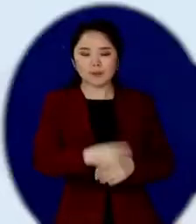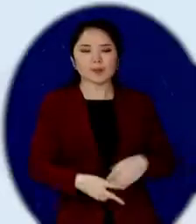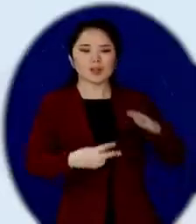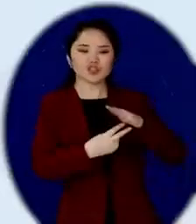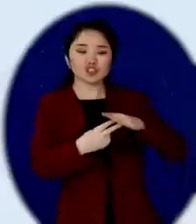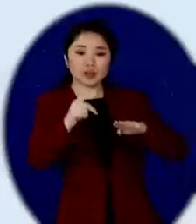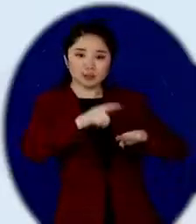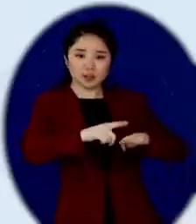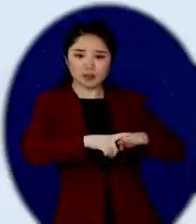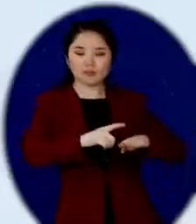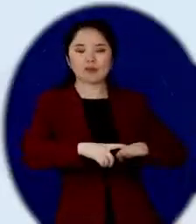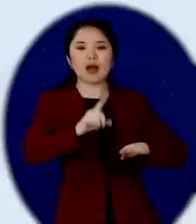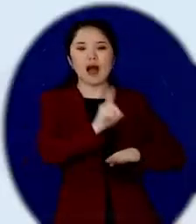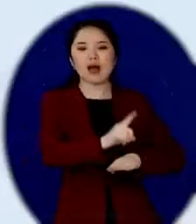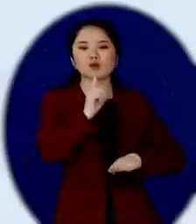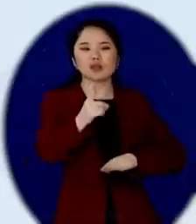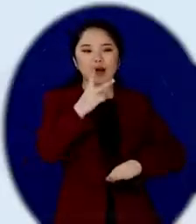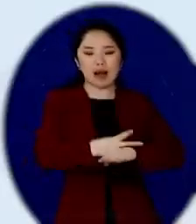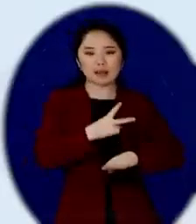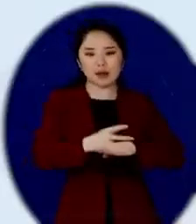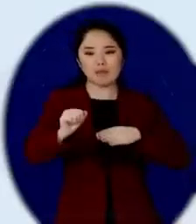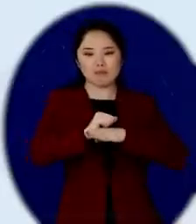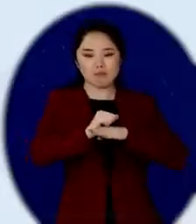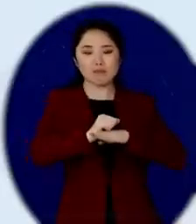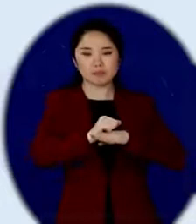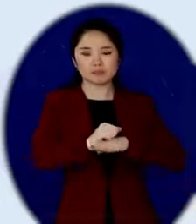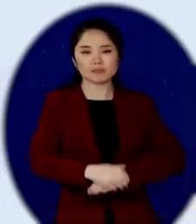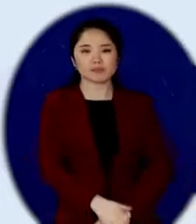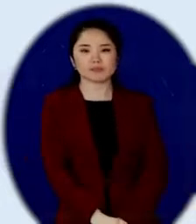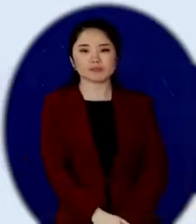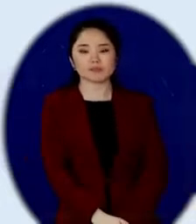дээр 11 харандаг одоо бэлдэж тавиарай.